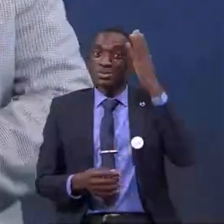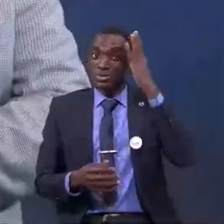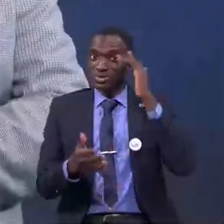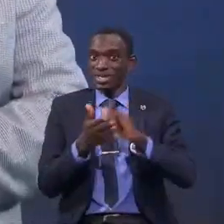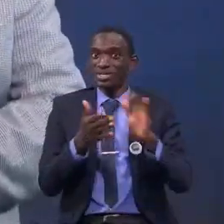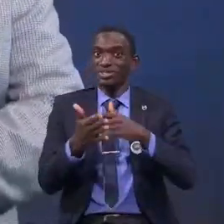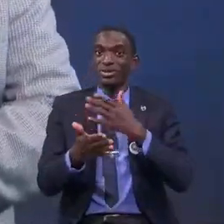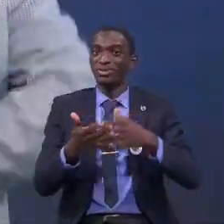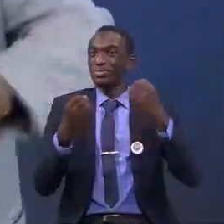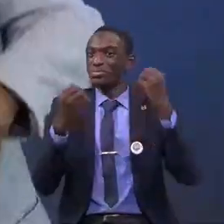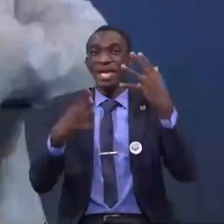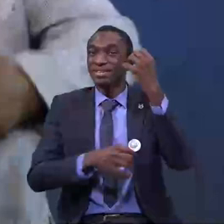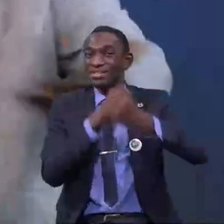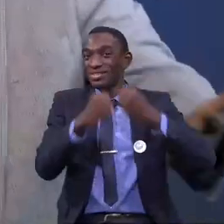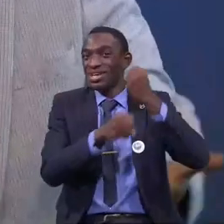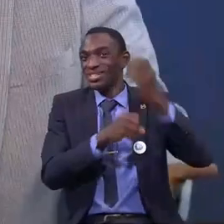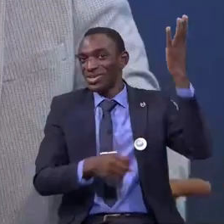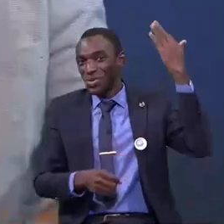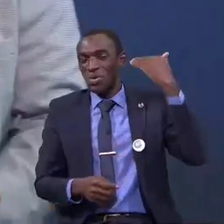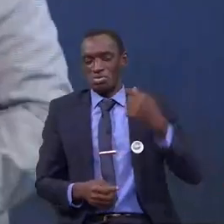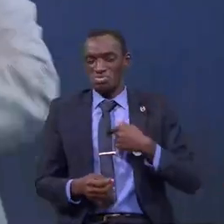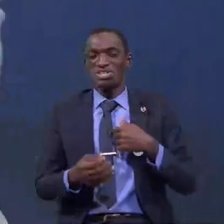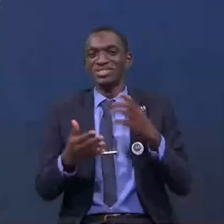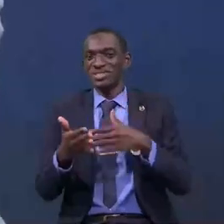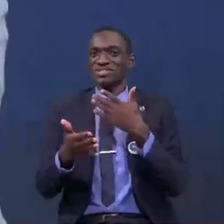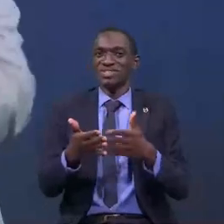J'ai connu ce chant il y a longtemps.